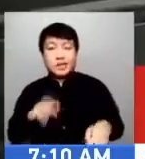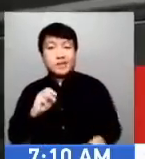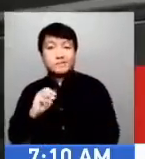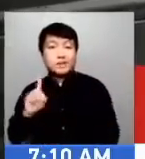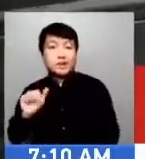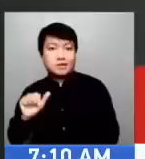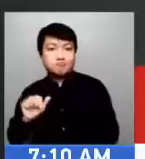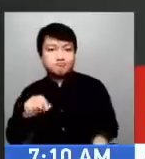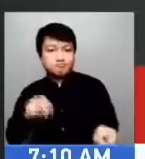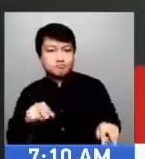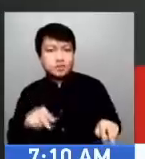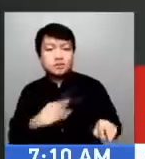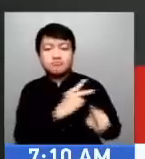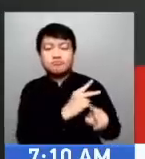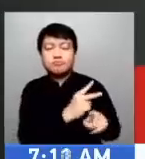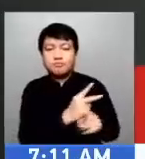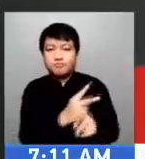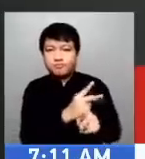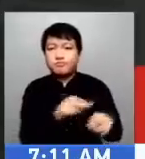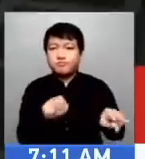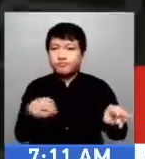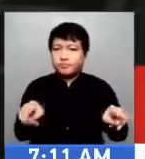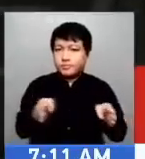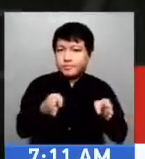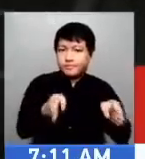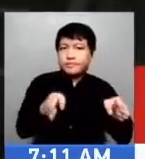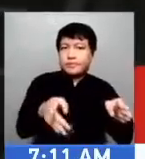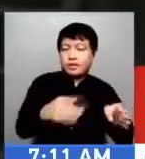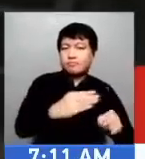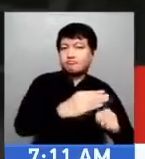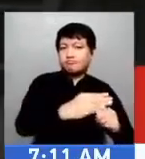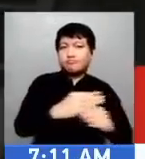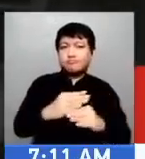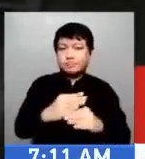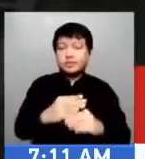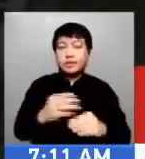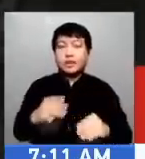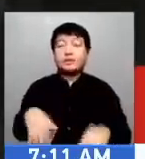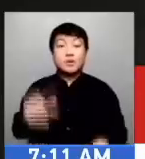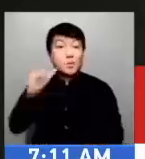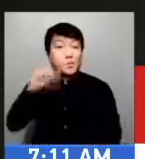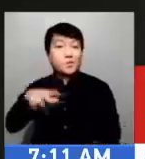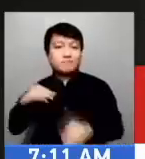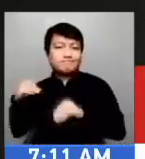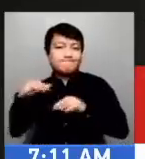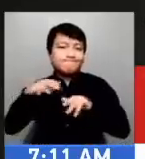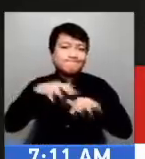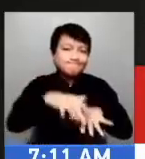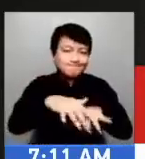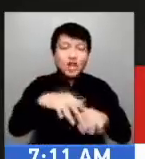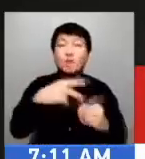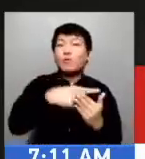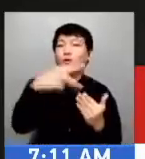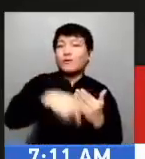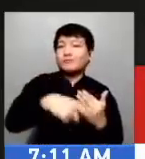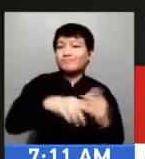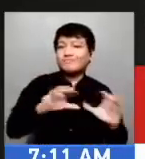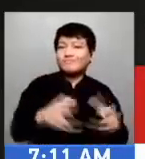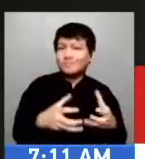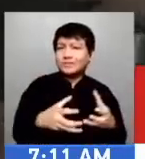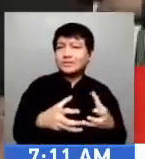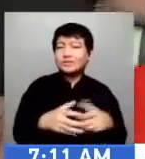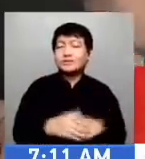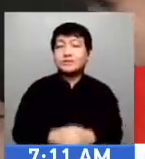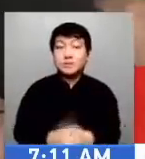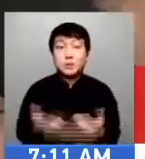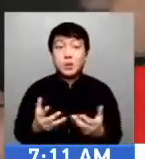mga paghahanda para sa gaganaping programa. Maaga rin dumating ang mga kababaihan na lalahok sa programa, gaya ng grupong ito na galing sa